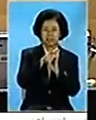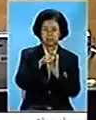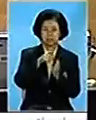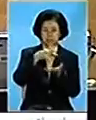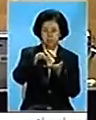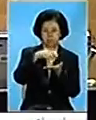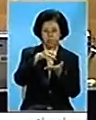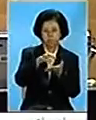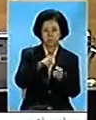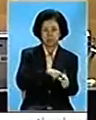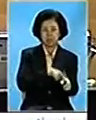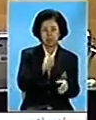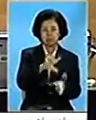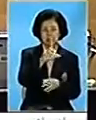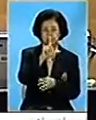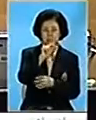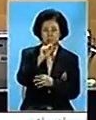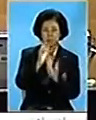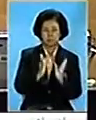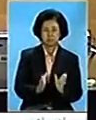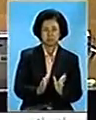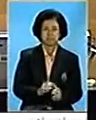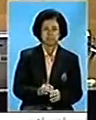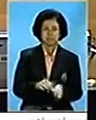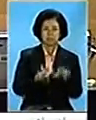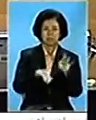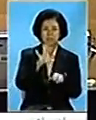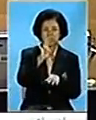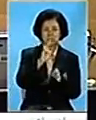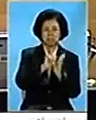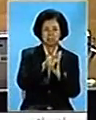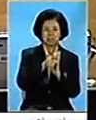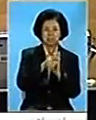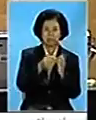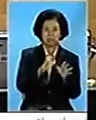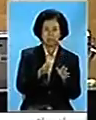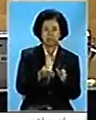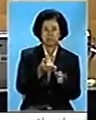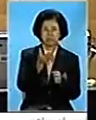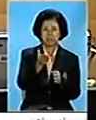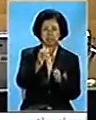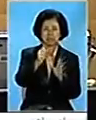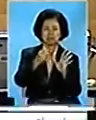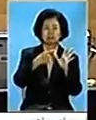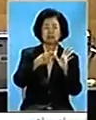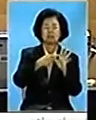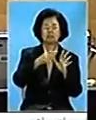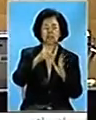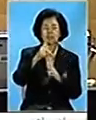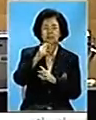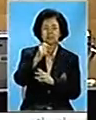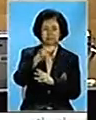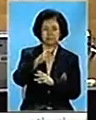ง20กว่าคนแล้วครับนะครับเอาประมาณสัก7นาทีแล้วก็จะไปท่านสาธิตจะเชิญเจ้าที่ศาลที่ม